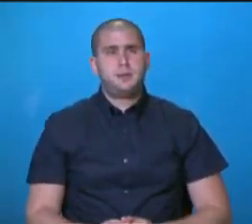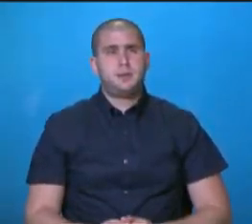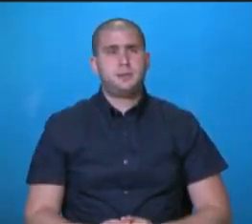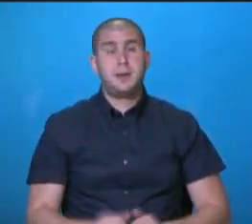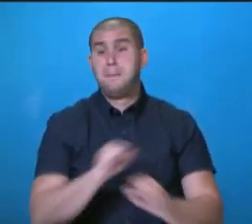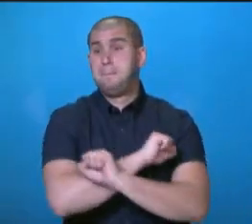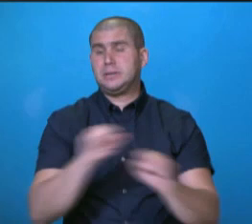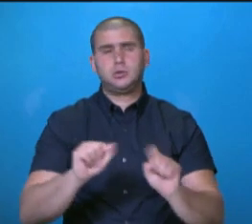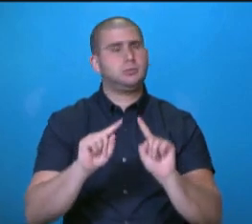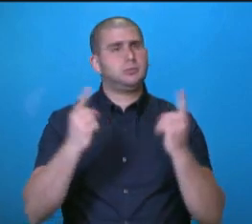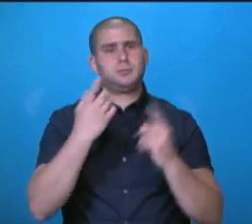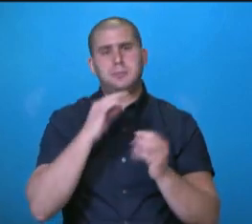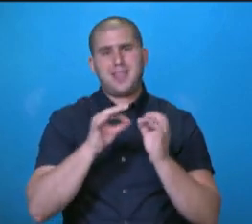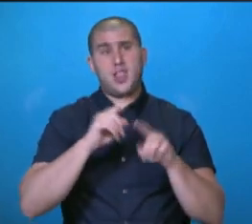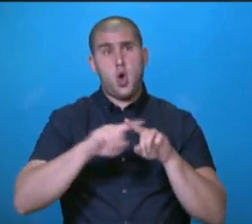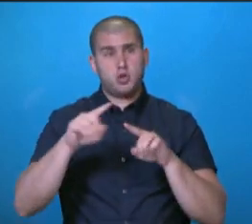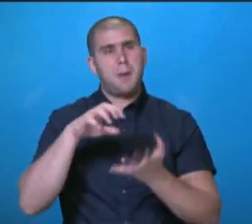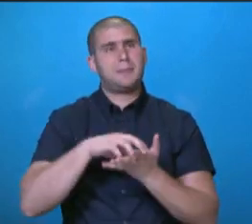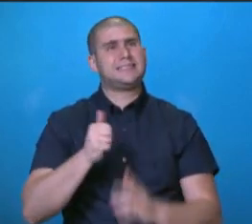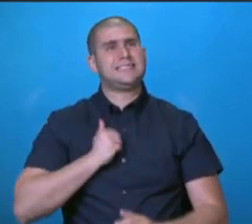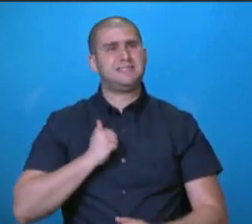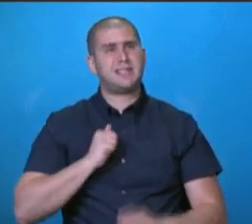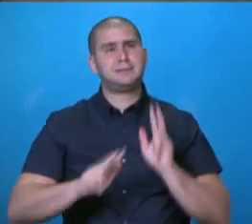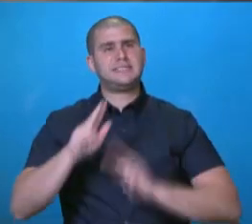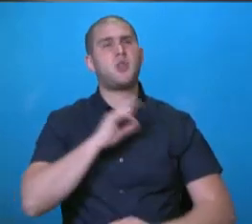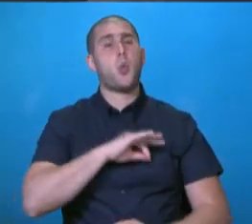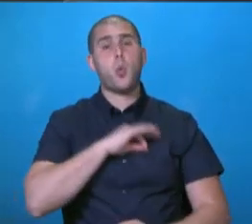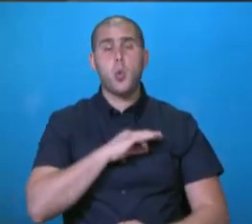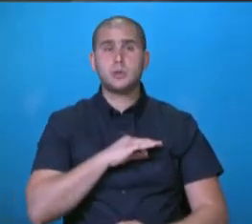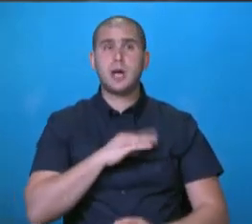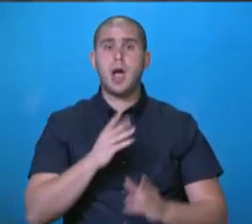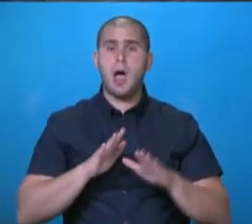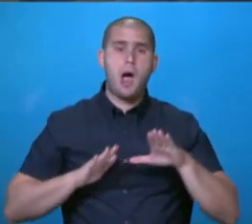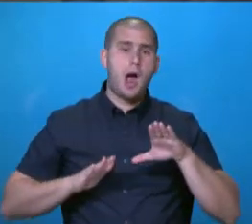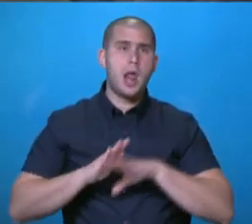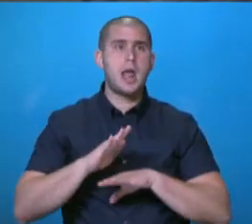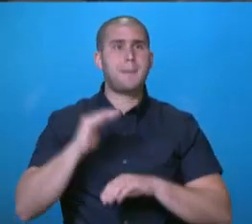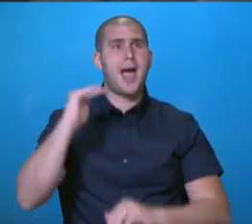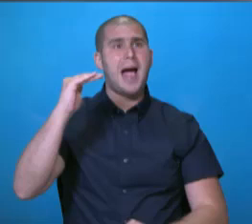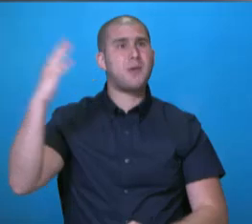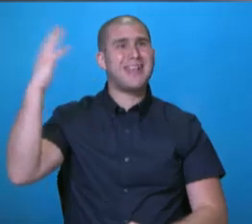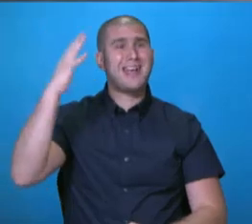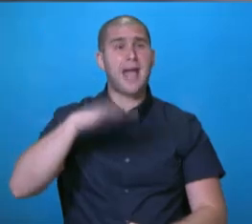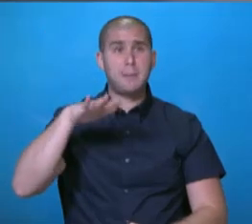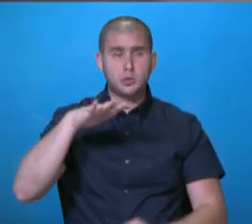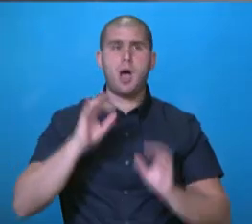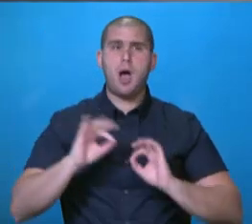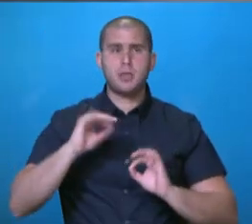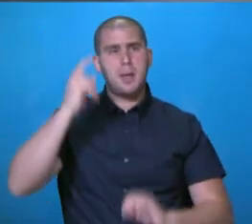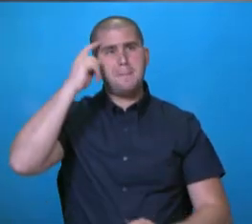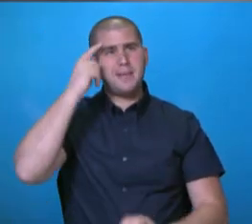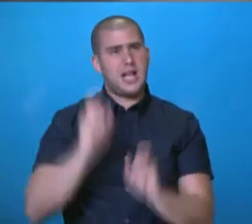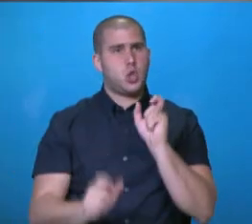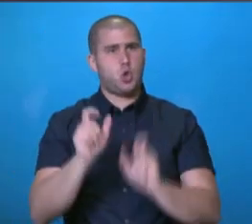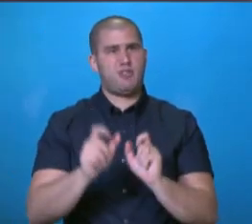הפיצוץ המסתורי בתחילת החודש בבסיס צבאי בצפון רוסיה שגרם לעלייה ברמות הקרינה באזור ממשיך להדאיג את